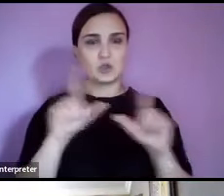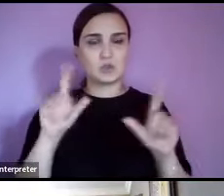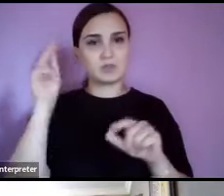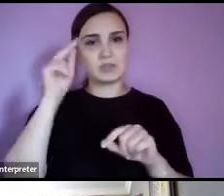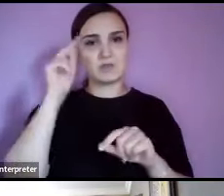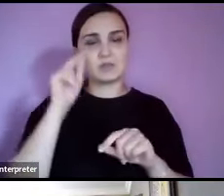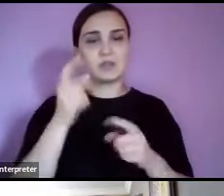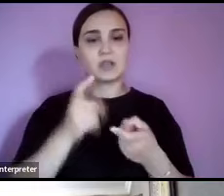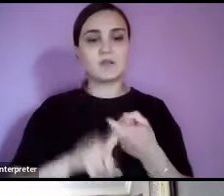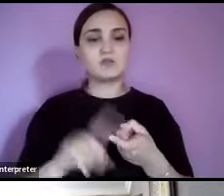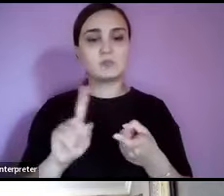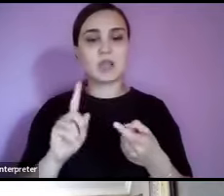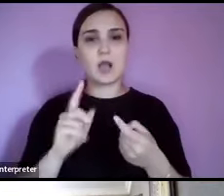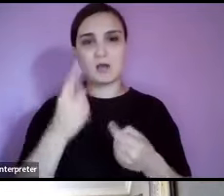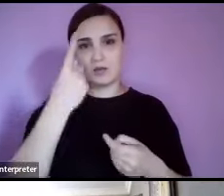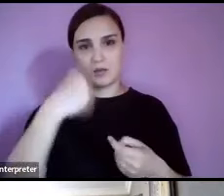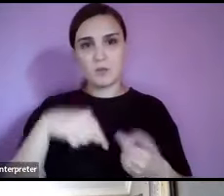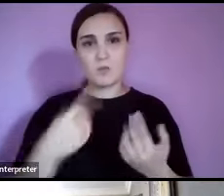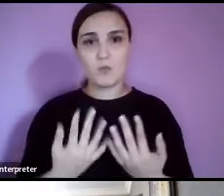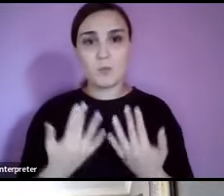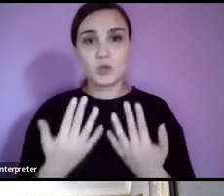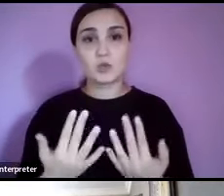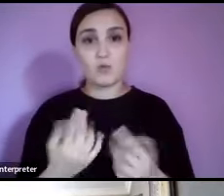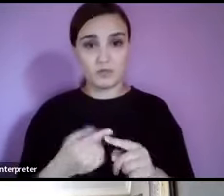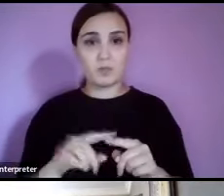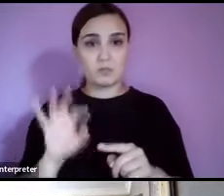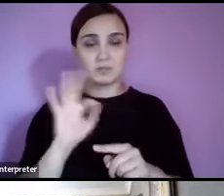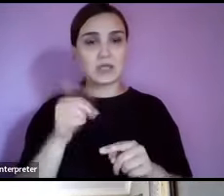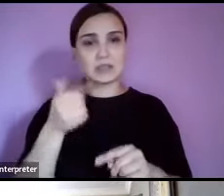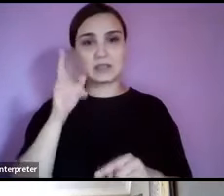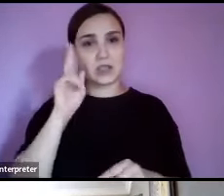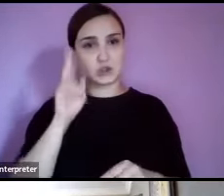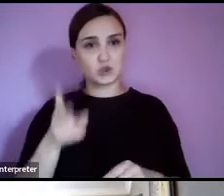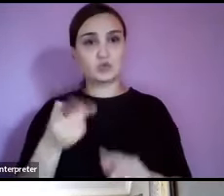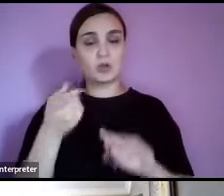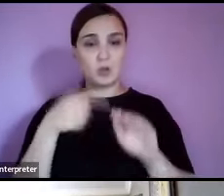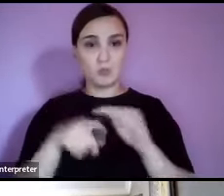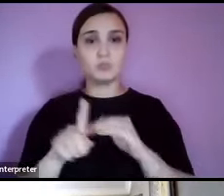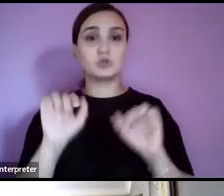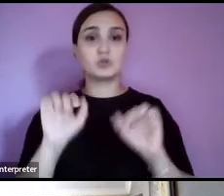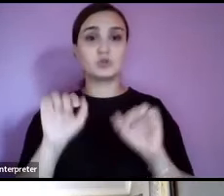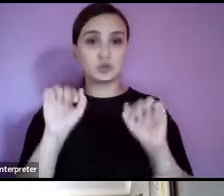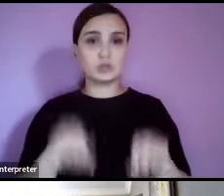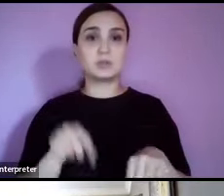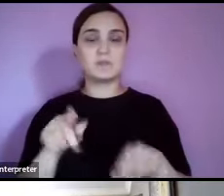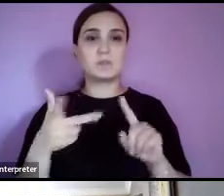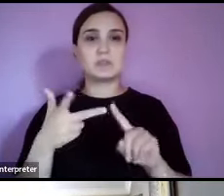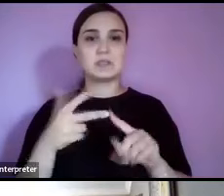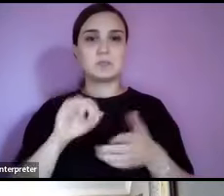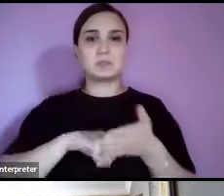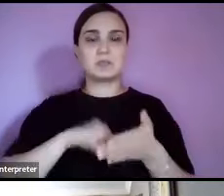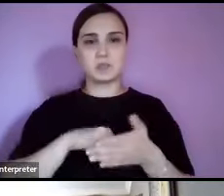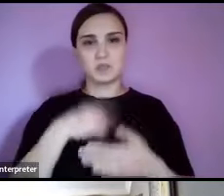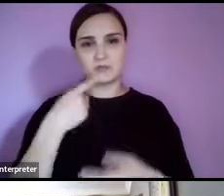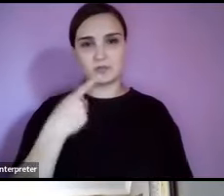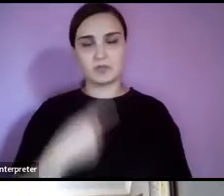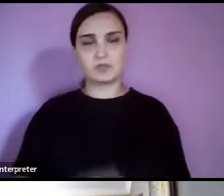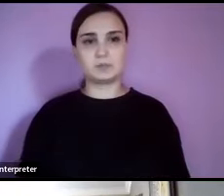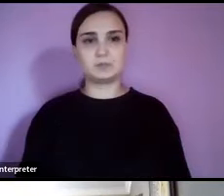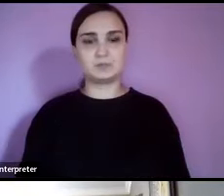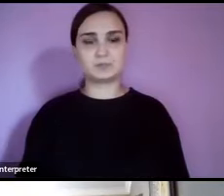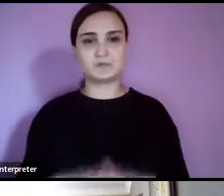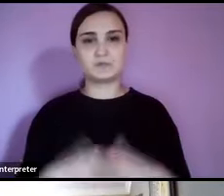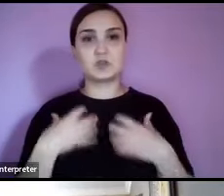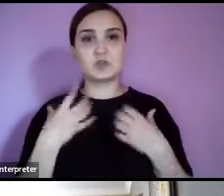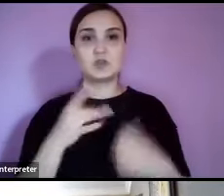დაკავშირებით. რა მოეთხოვებათ, შეიძლება ეს კარგად არ იცოდნენ აქედან გამომდინარე და შესაბამისად ეს შეგვიძლია მესამე მიზეზად განვიხილოთ შფოთვის